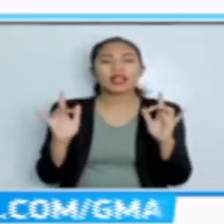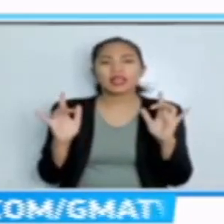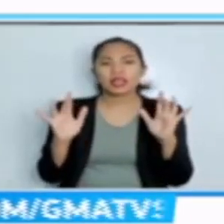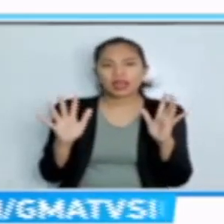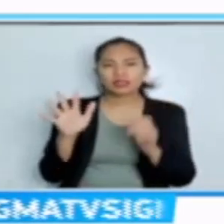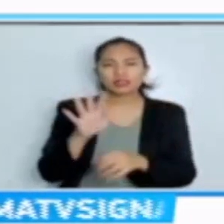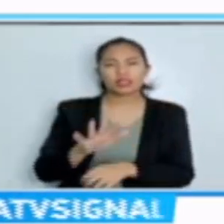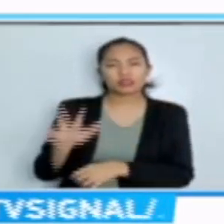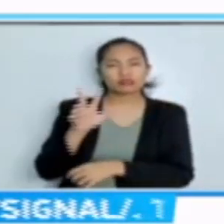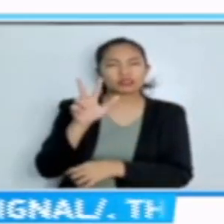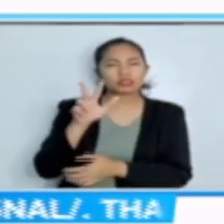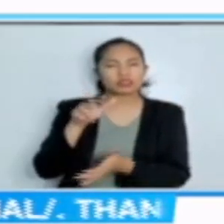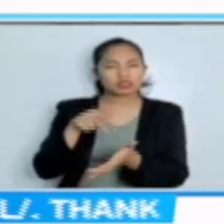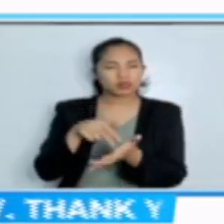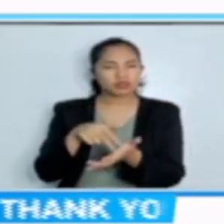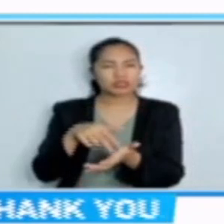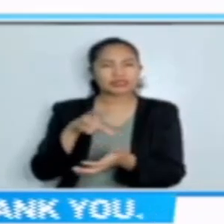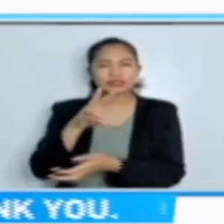3,644.